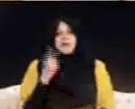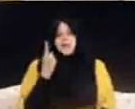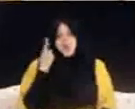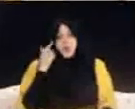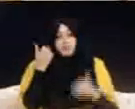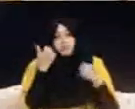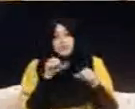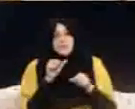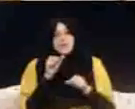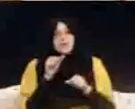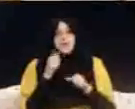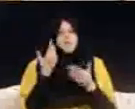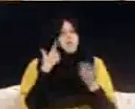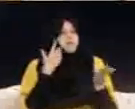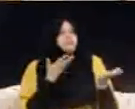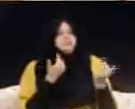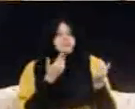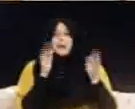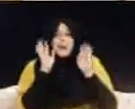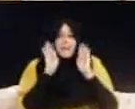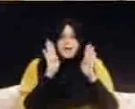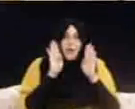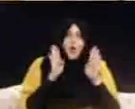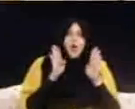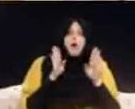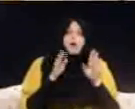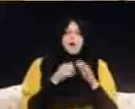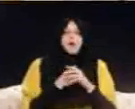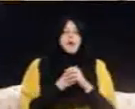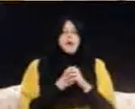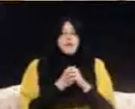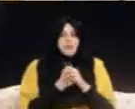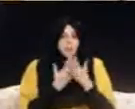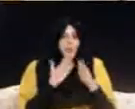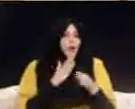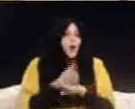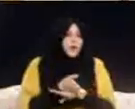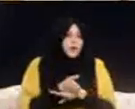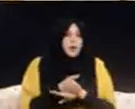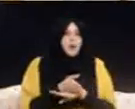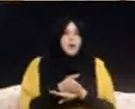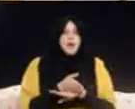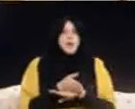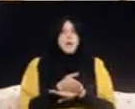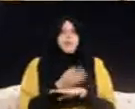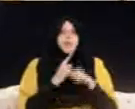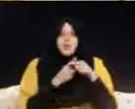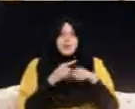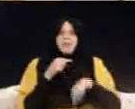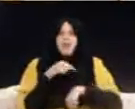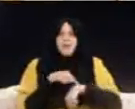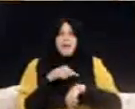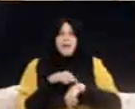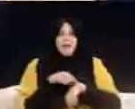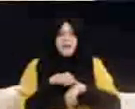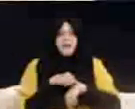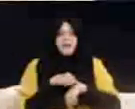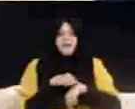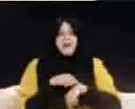داخل المسجد ينتظر الصلاة، صلاة من الصلوات، وبشرط أيضا أن يكون في الوقت الذي